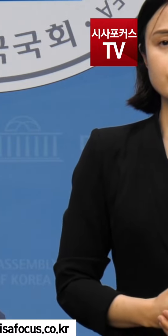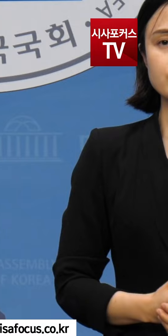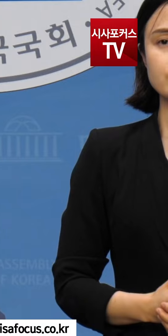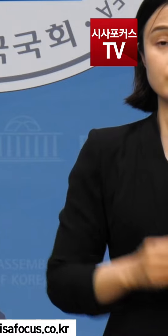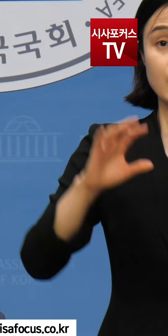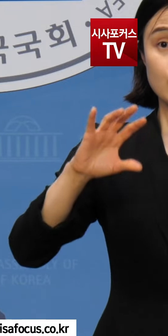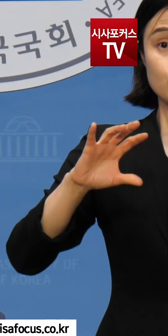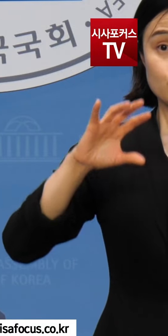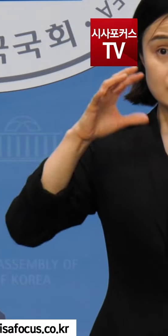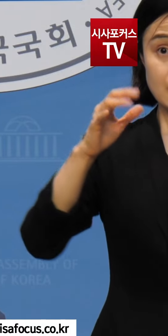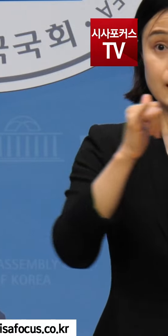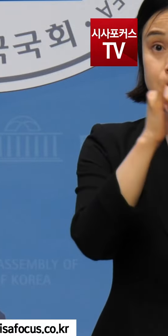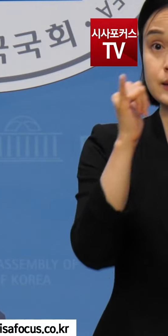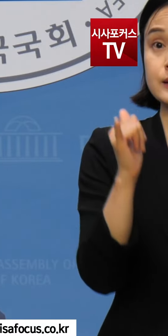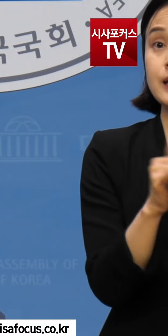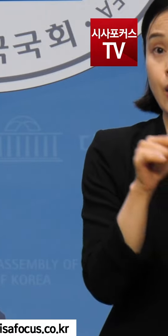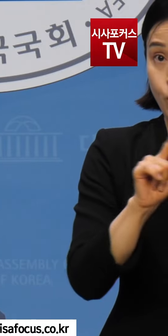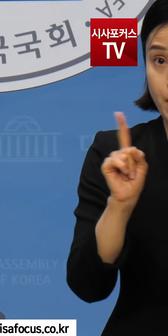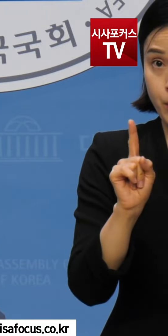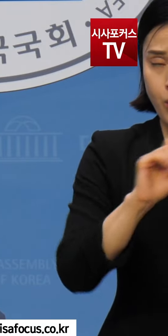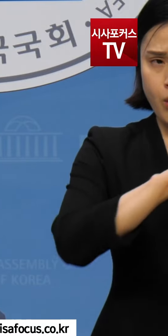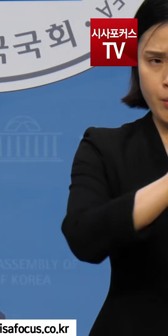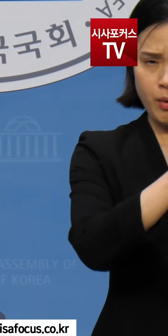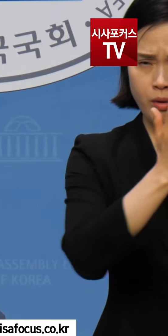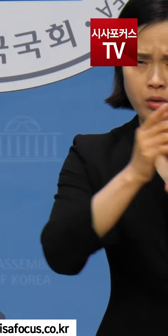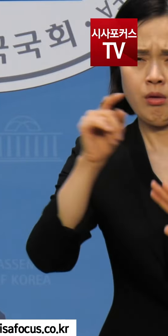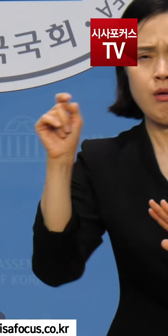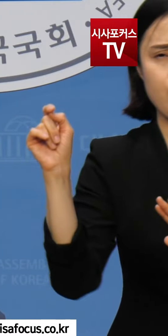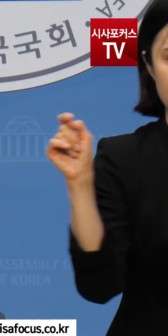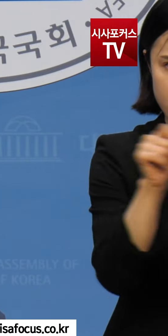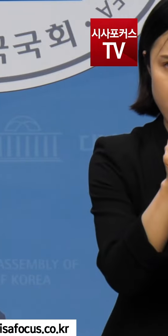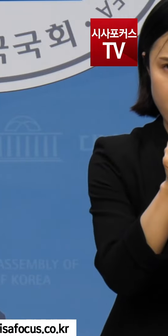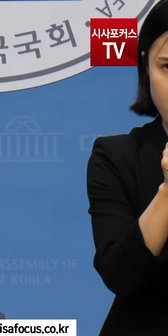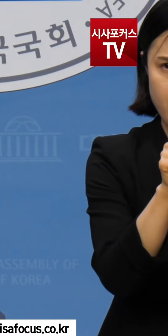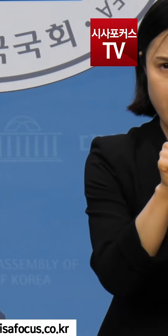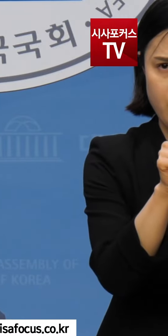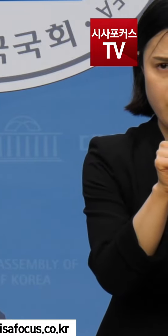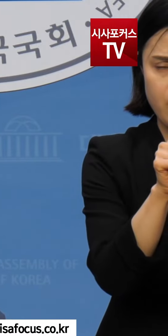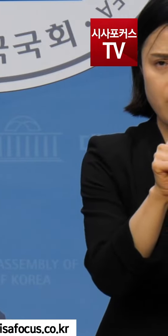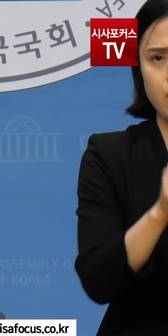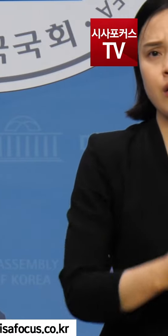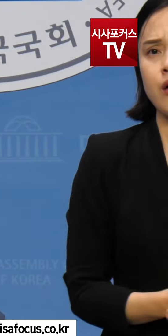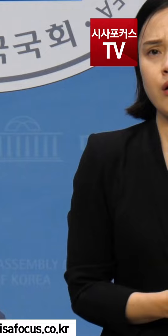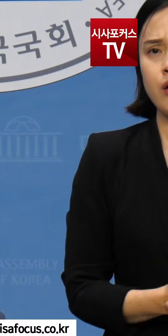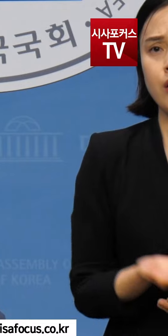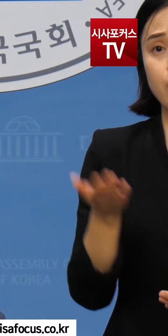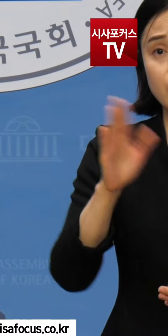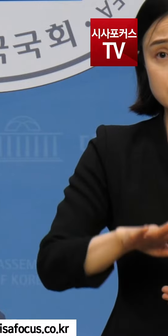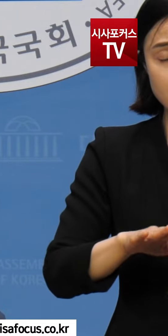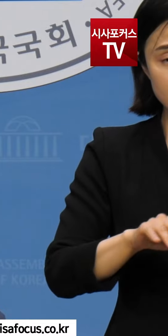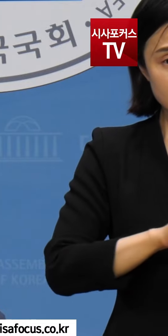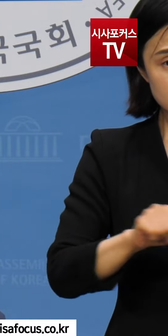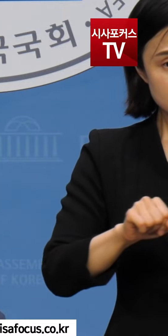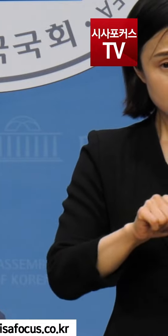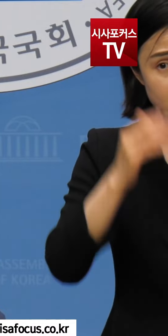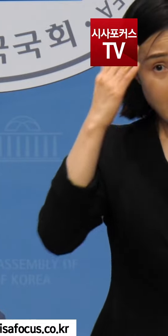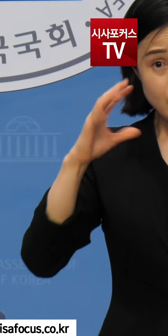국제사회는 생물처럼 빠르고 미묘하게 변화되고 있는데 늦장